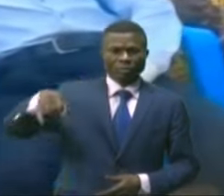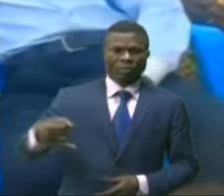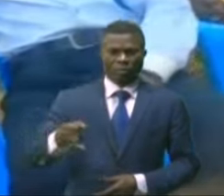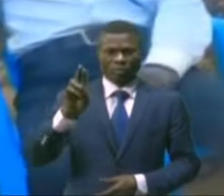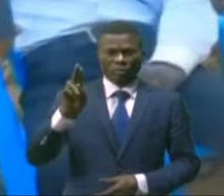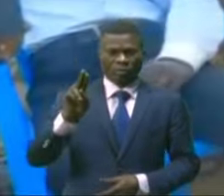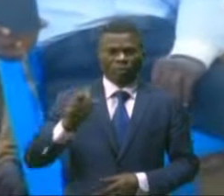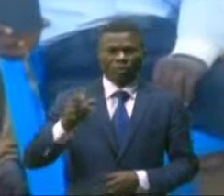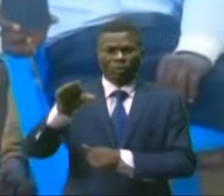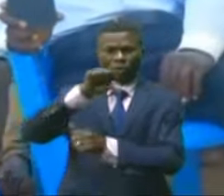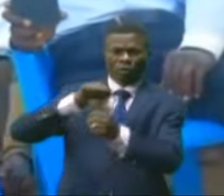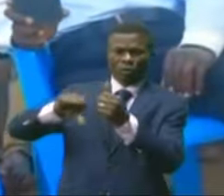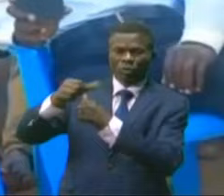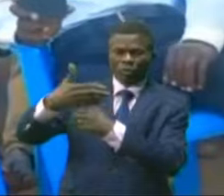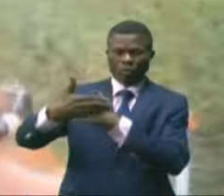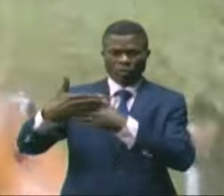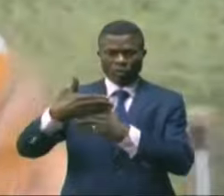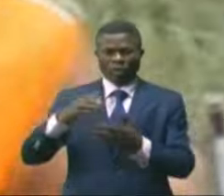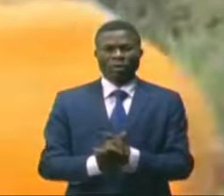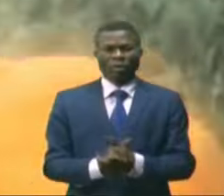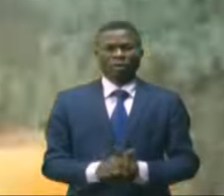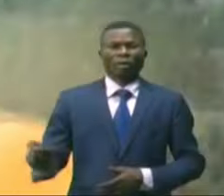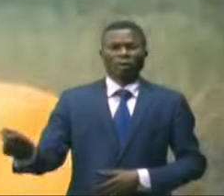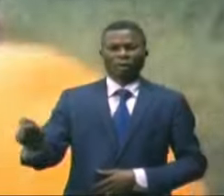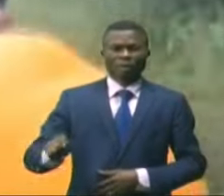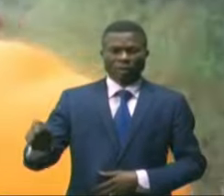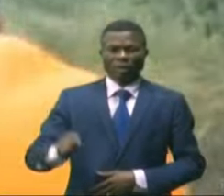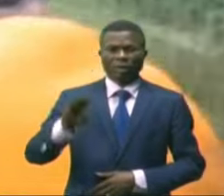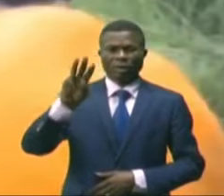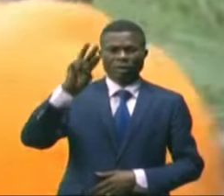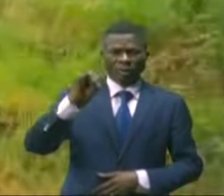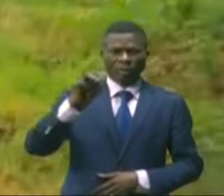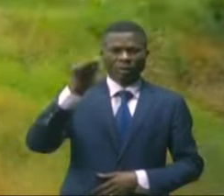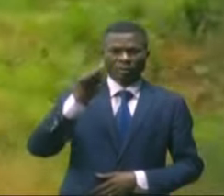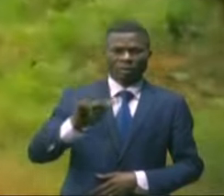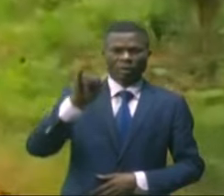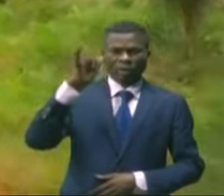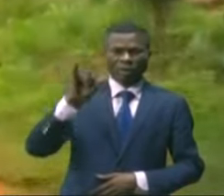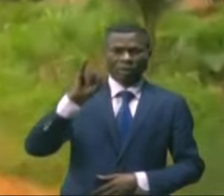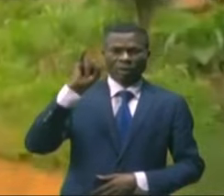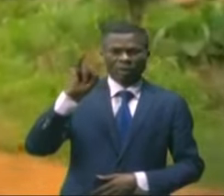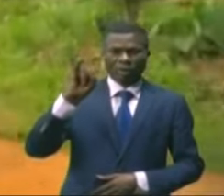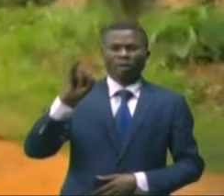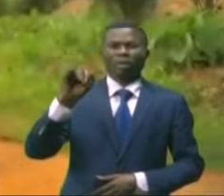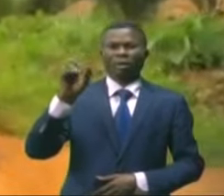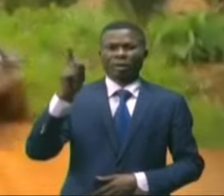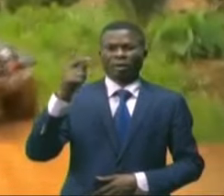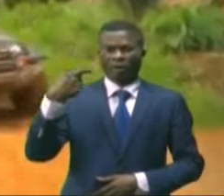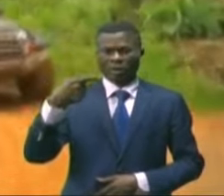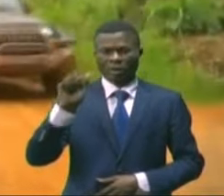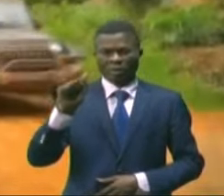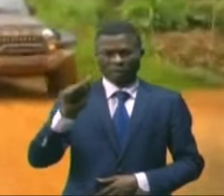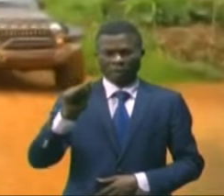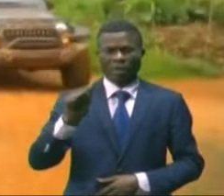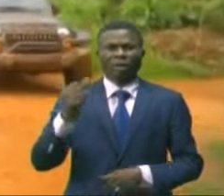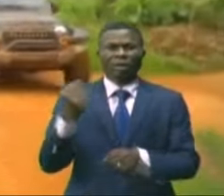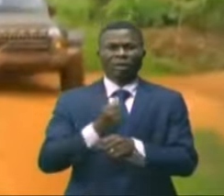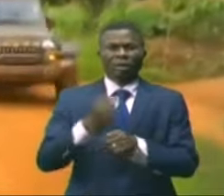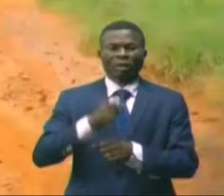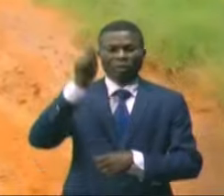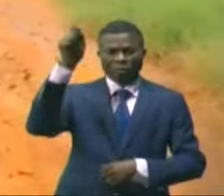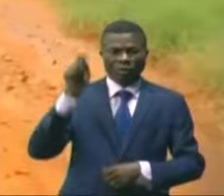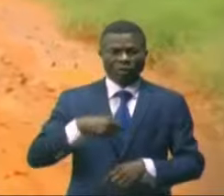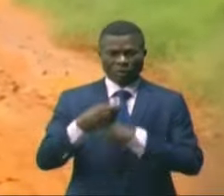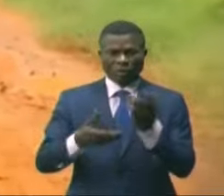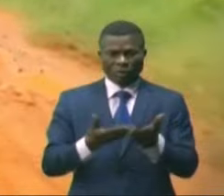de Zangalde, en territoire de Mahagi. C'est la conséquence positive et directe de plusieurs missions de bon office menées